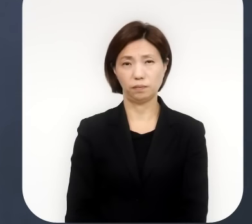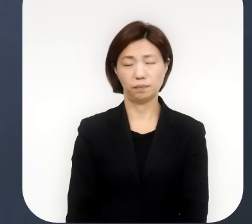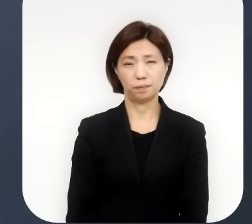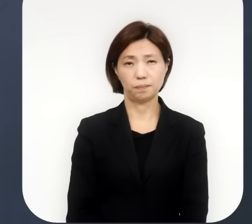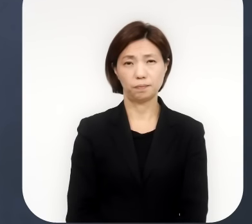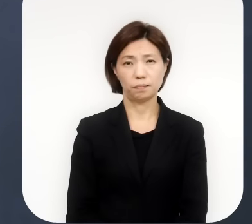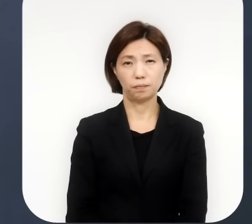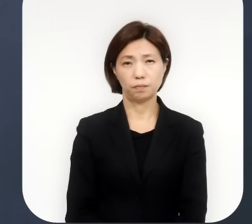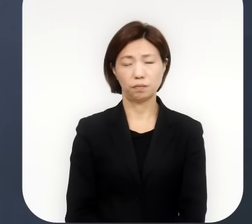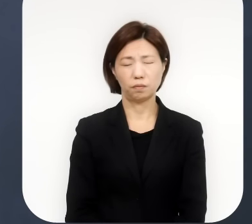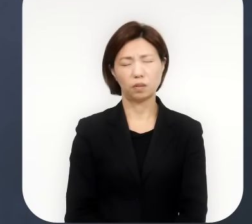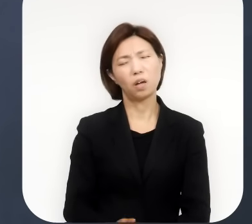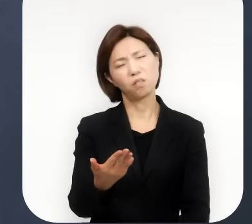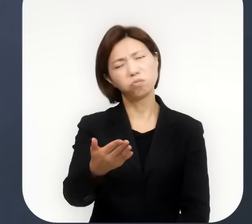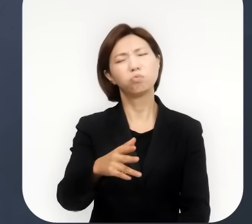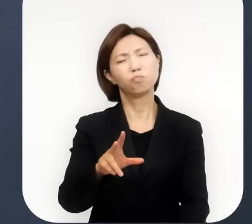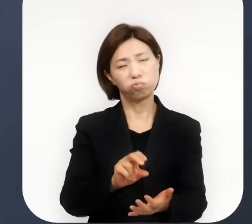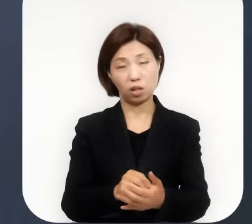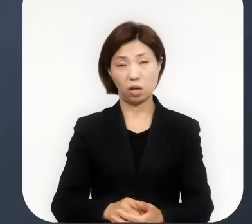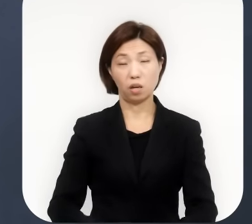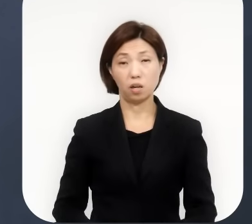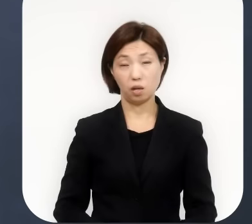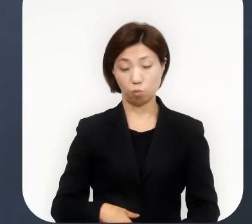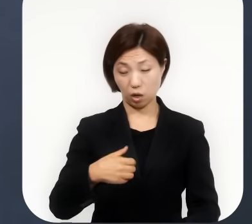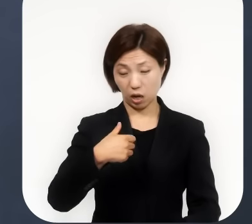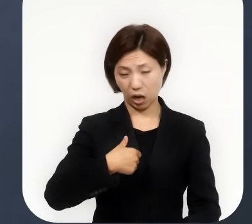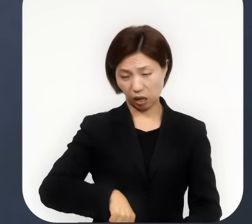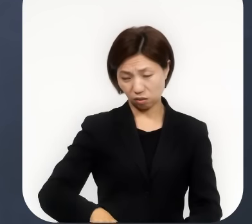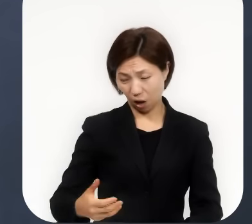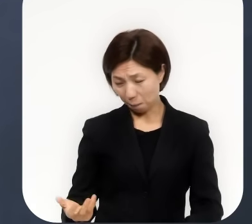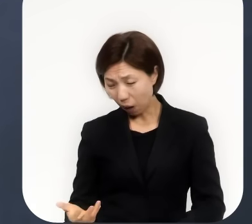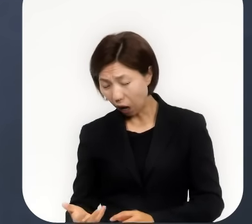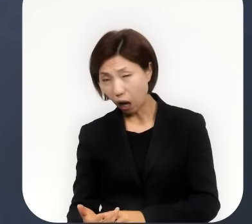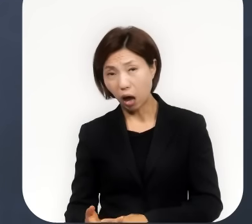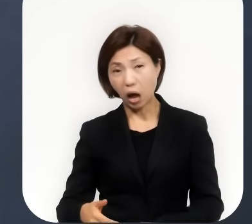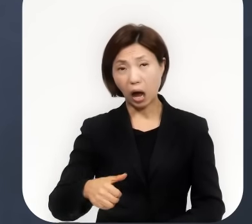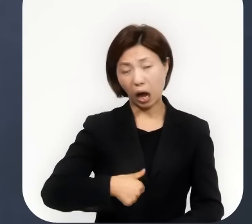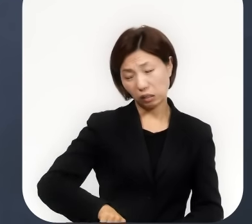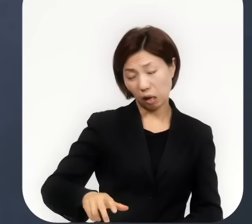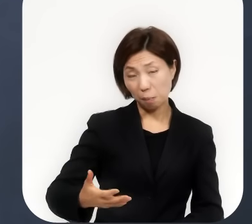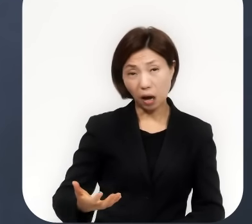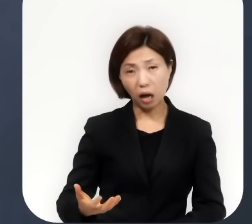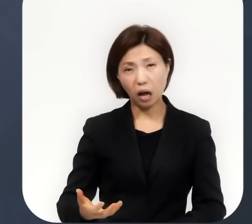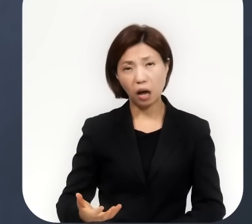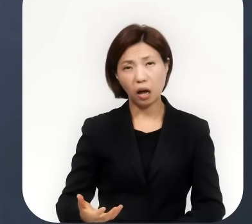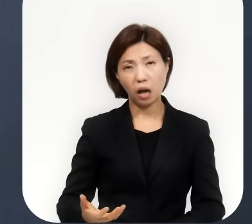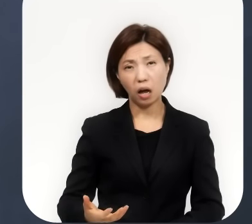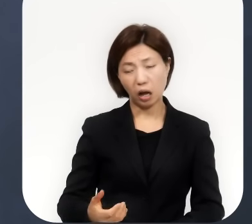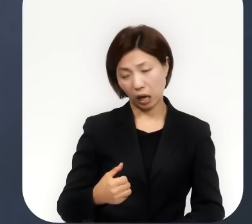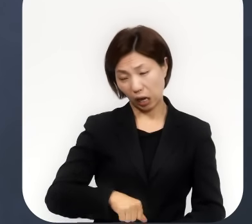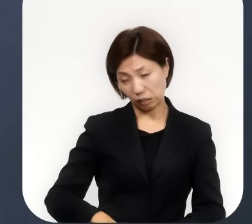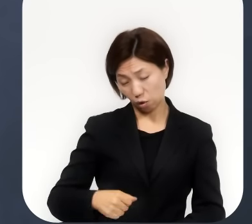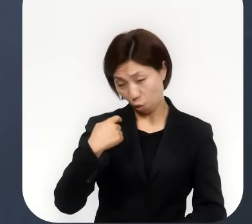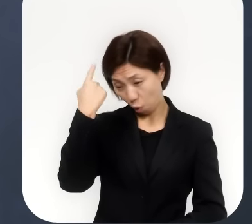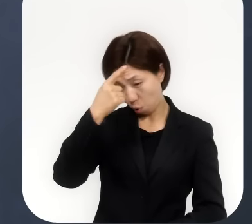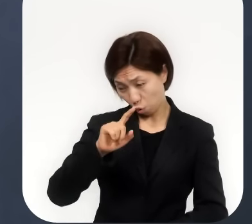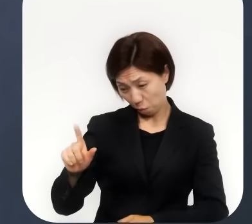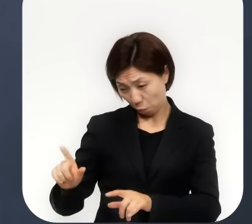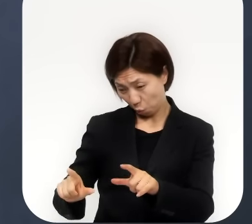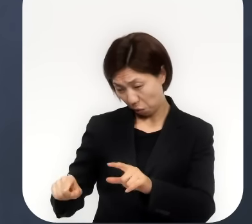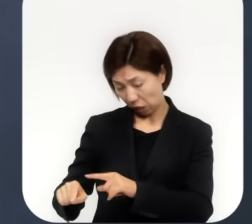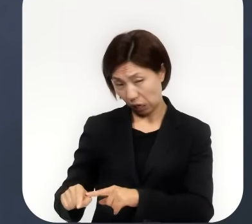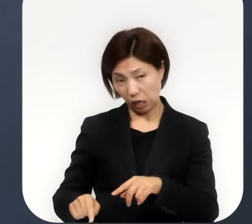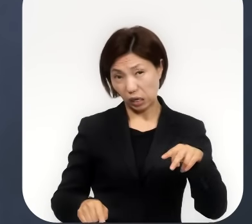제정신이 그러니까 자기가 문제다 거기다가 이제 아들이 아파서 가만 보니 그 아들 그 얼굴